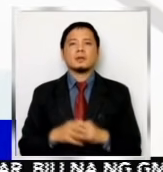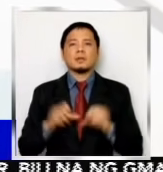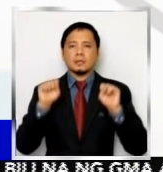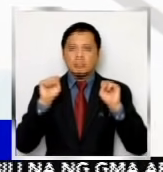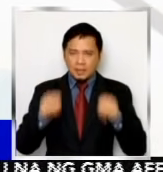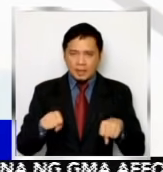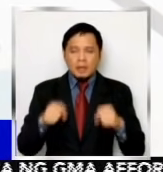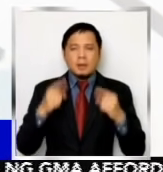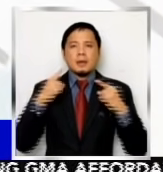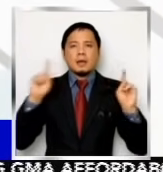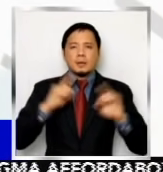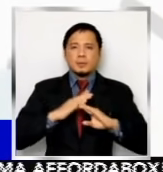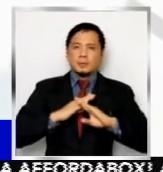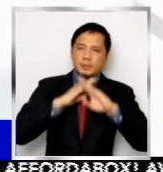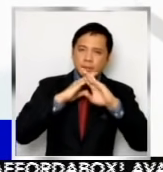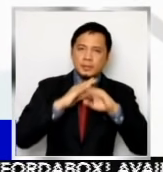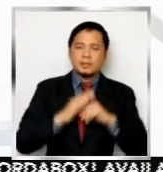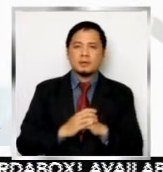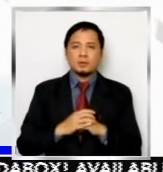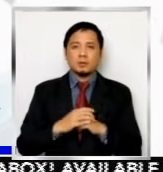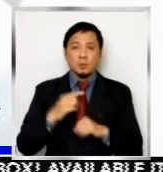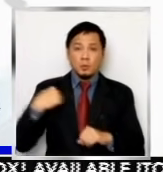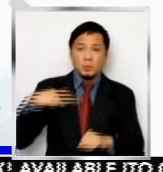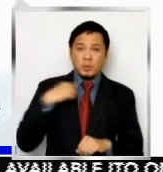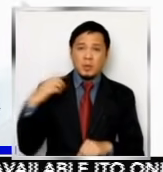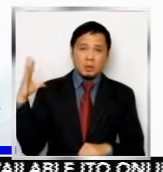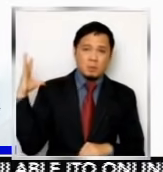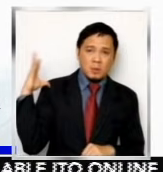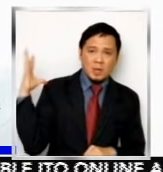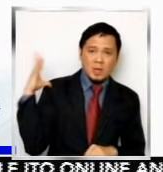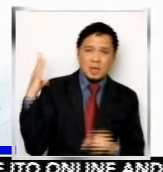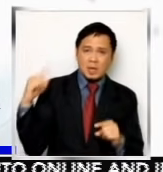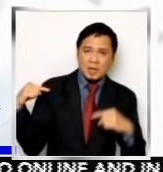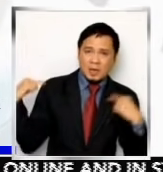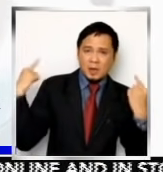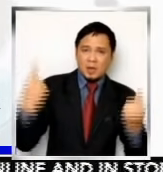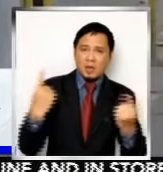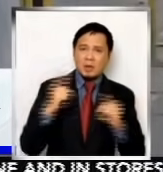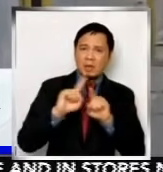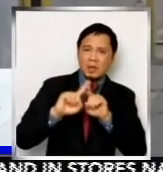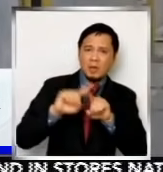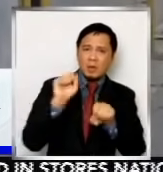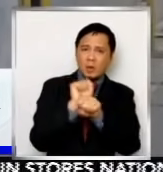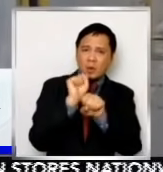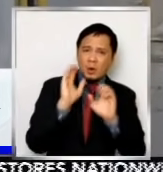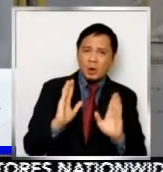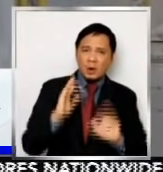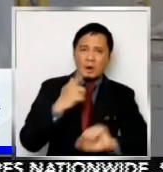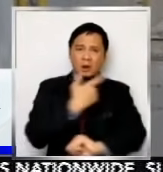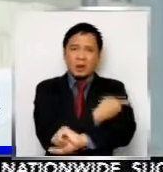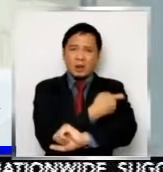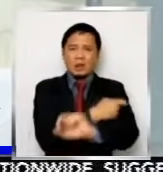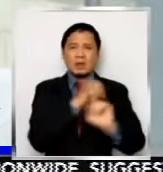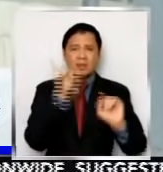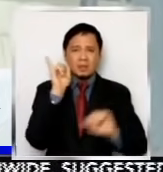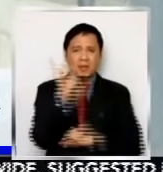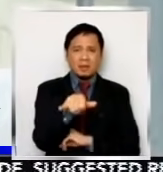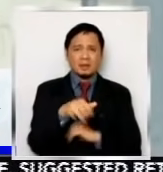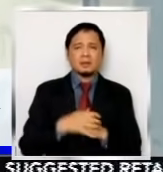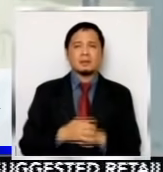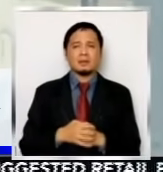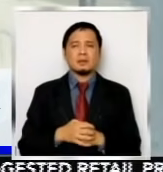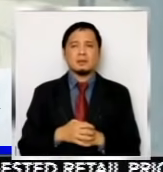sa mga pinakahihintay namin ng mga worker, yung vaccine. Sa pangkalahatan, basta kailangan lumabas ang bahay